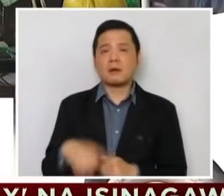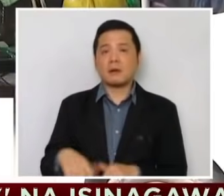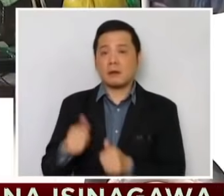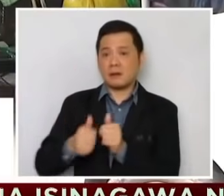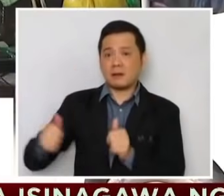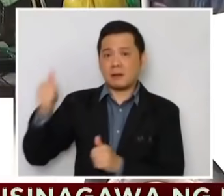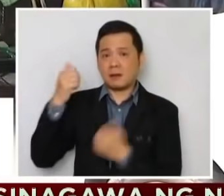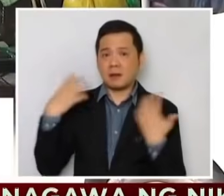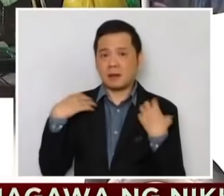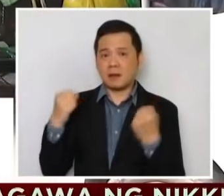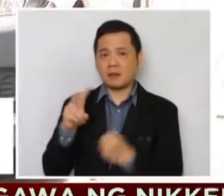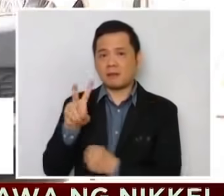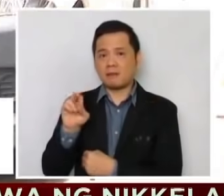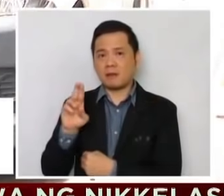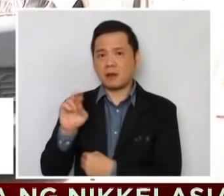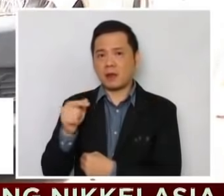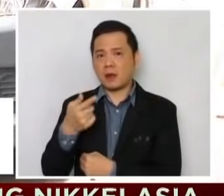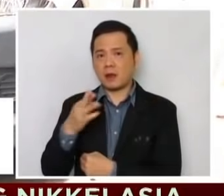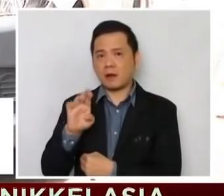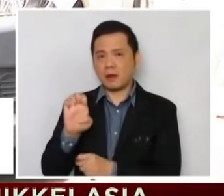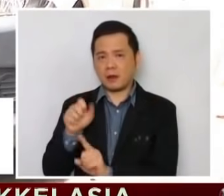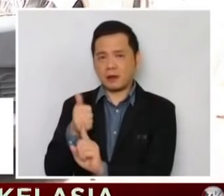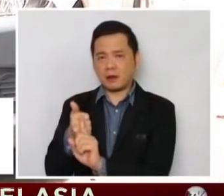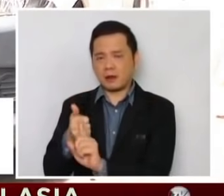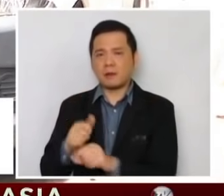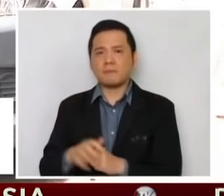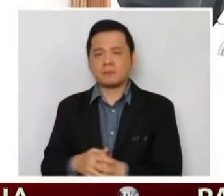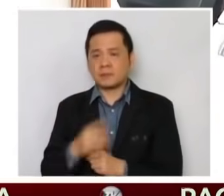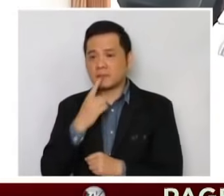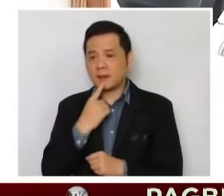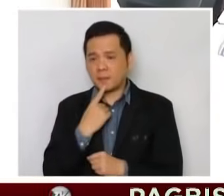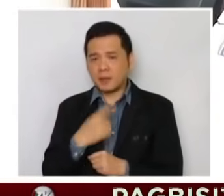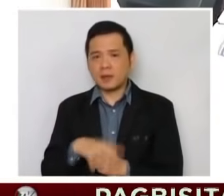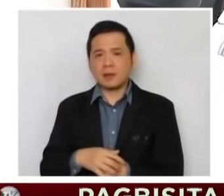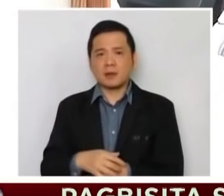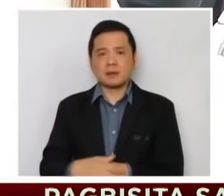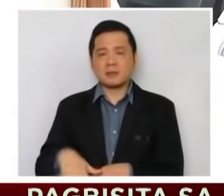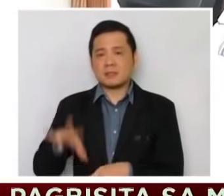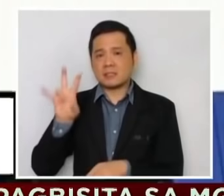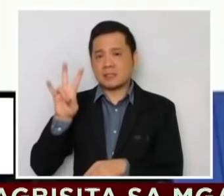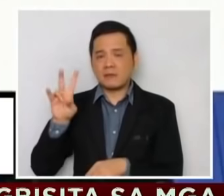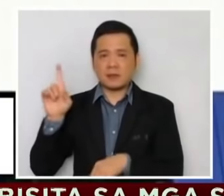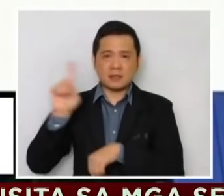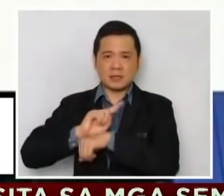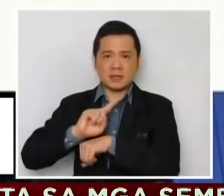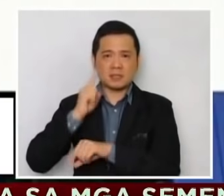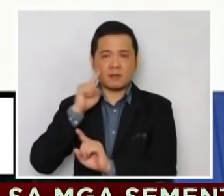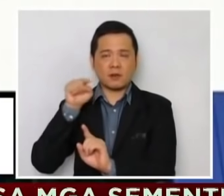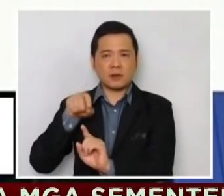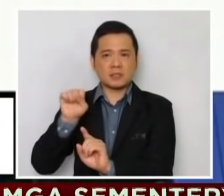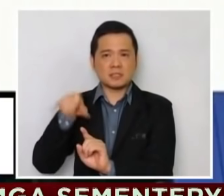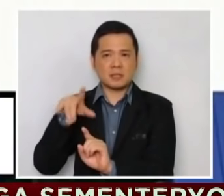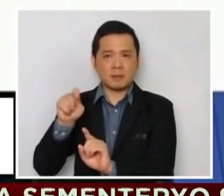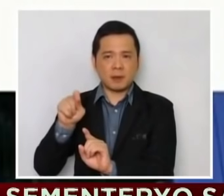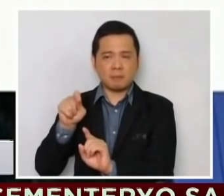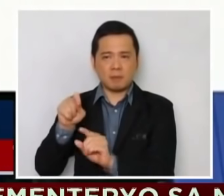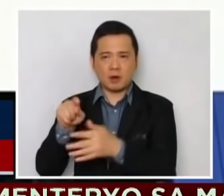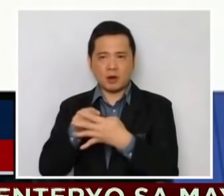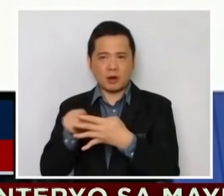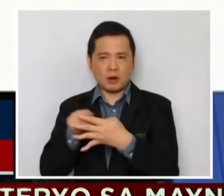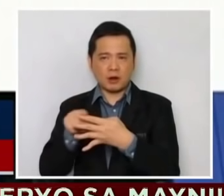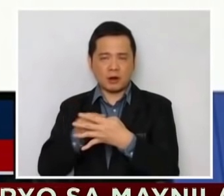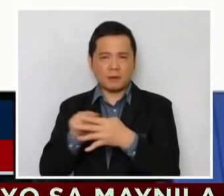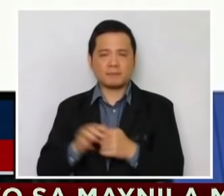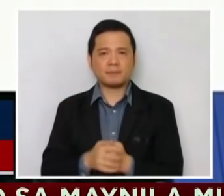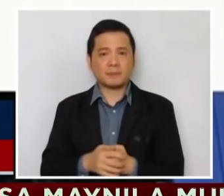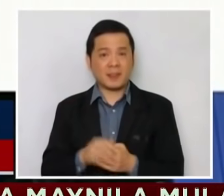ang pinagbasehan sa pag-aaral ay ang pitong araw sa buwan ng Setyembre. Dito po yung panahon na talagang mataas ang